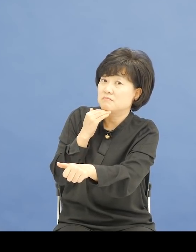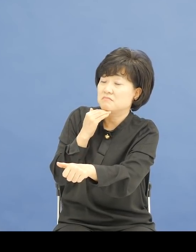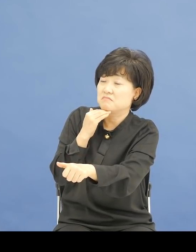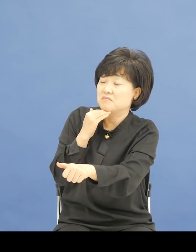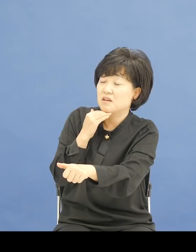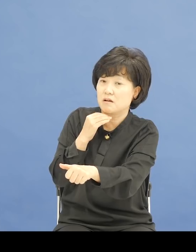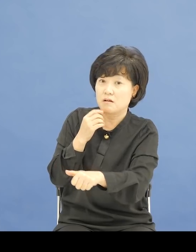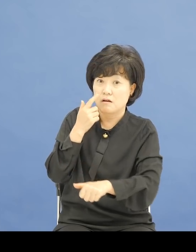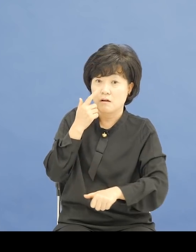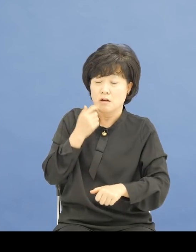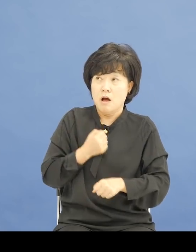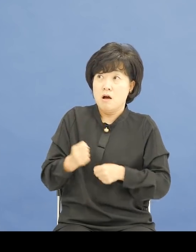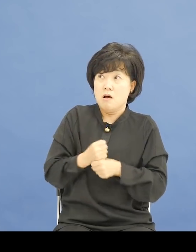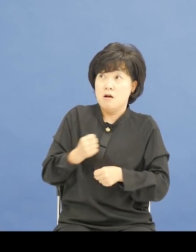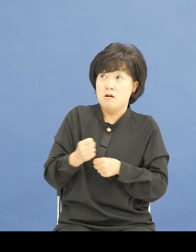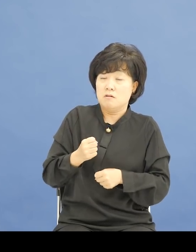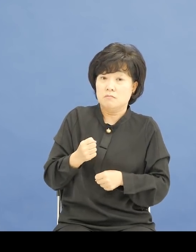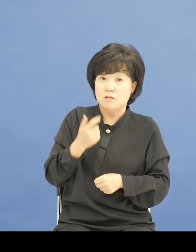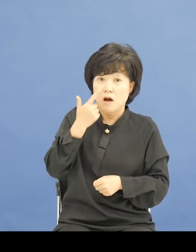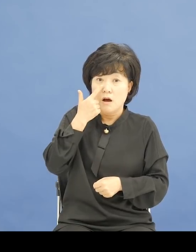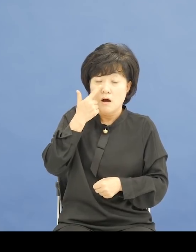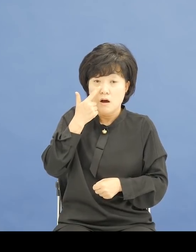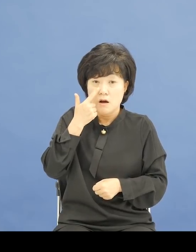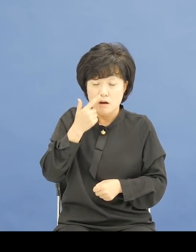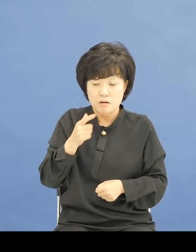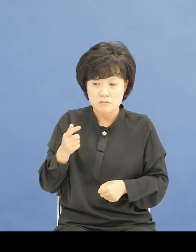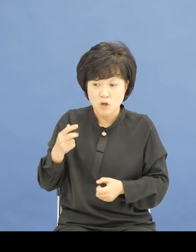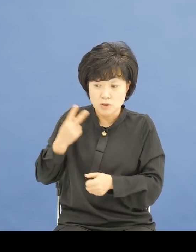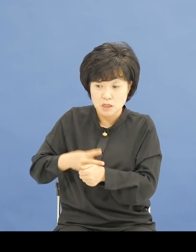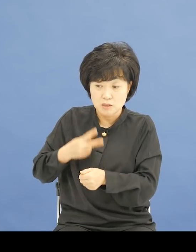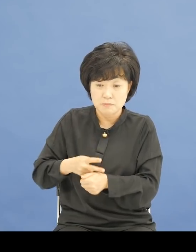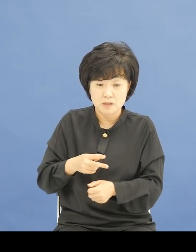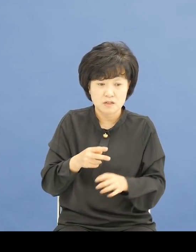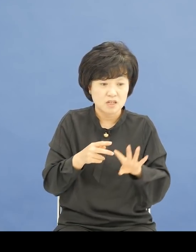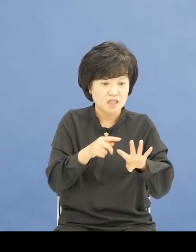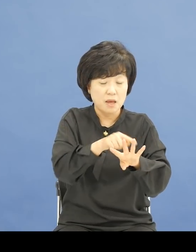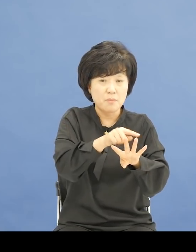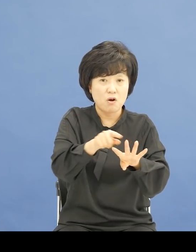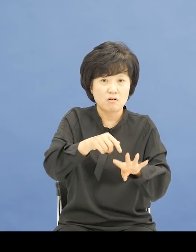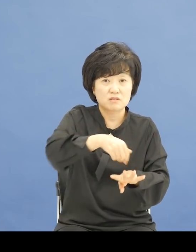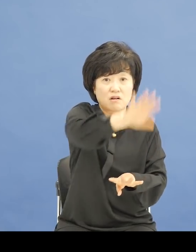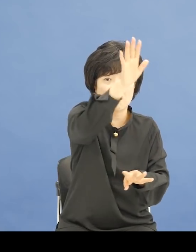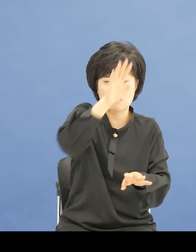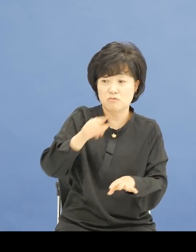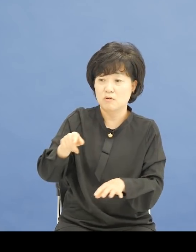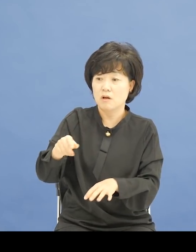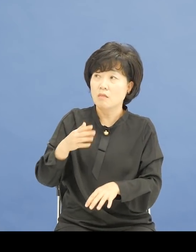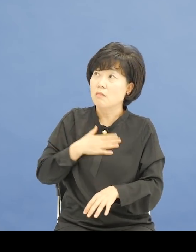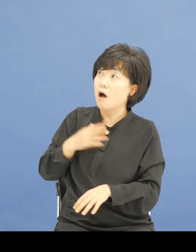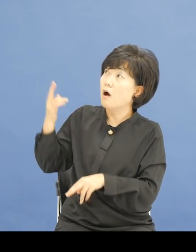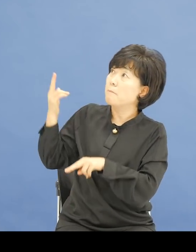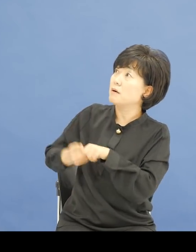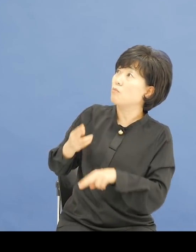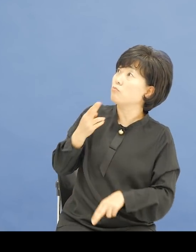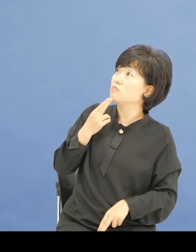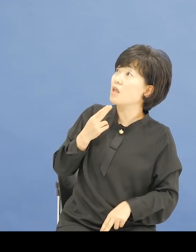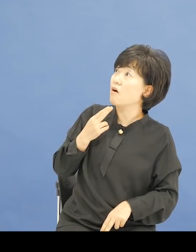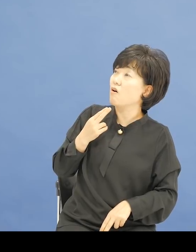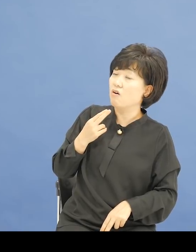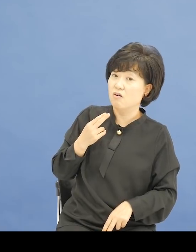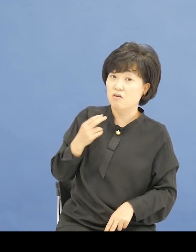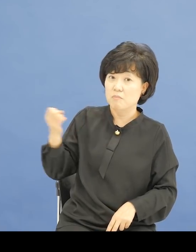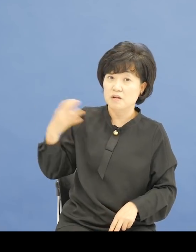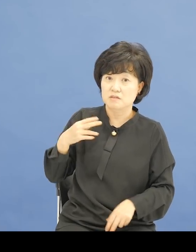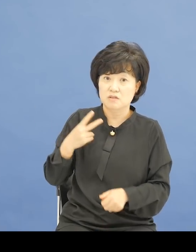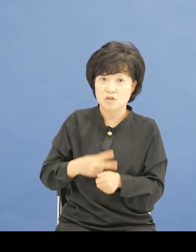갑자기 일어나 다 들어가라고 하시는 거예요. 네. 그래서 제가 선생님 저 안 맞았는데요 라고 하니까 아싸가 아니라 네. 근데 저 안